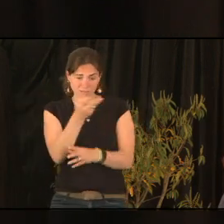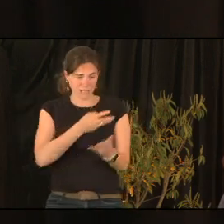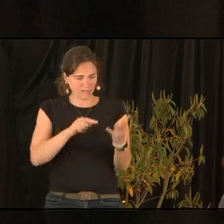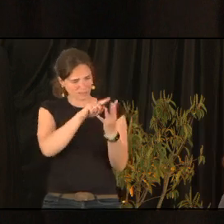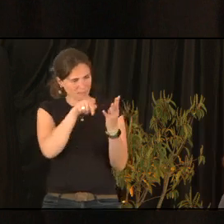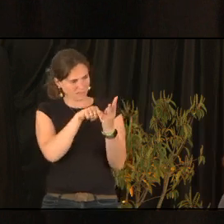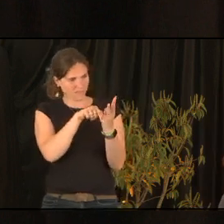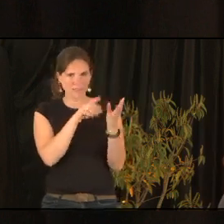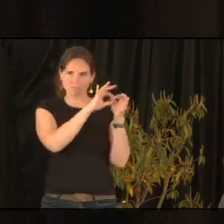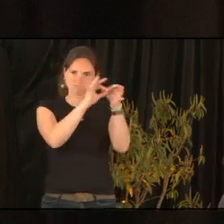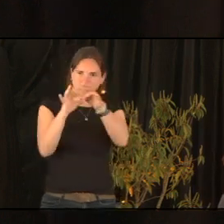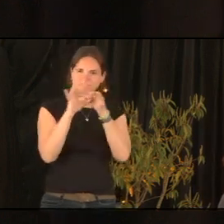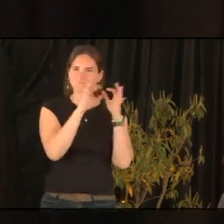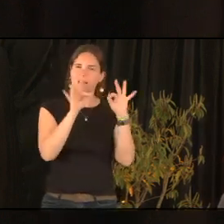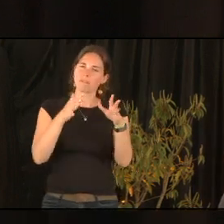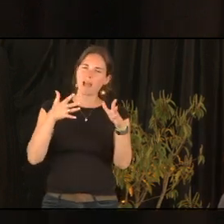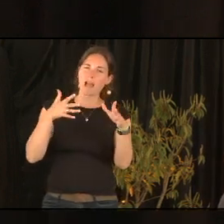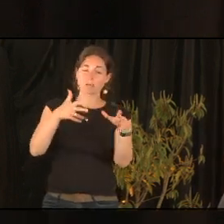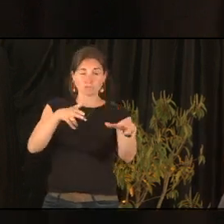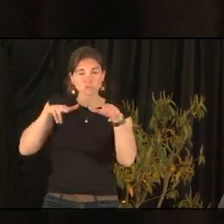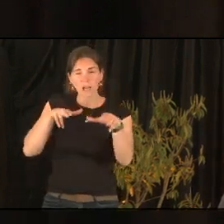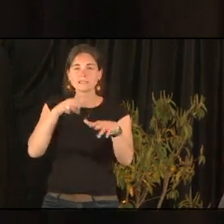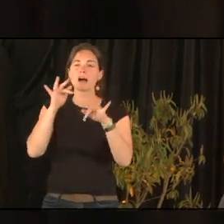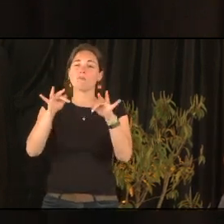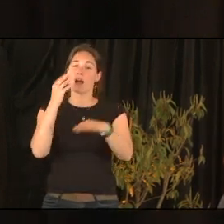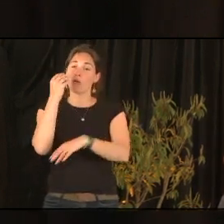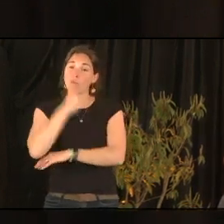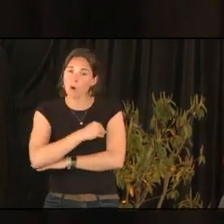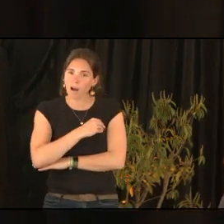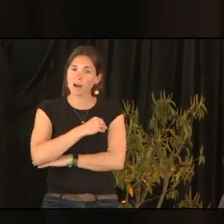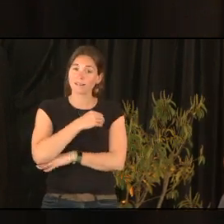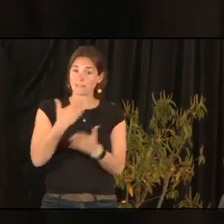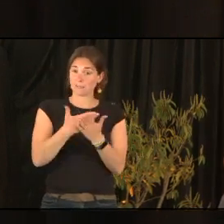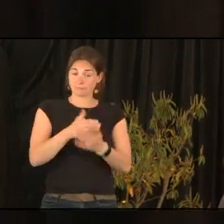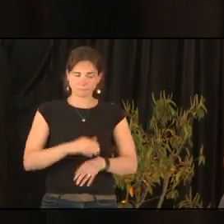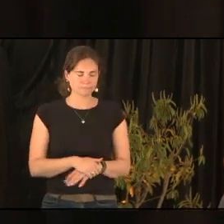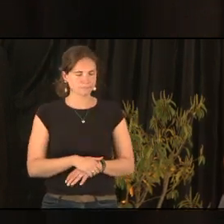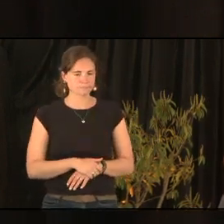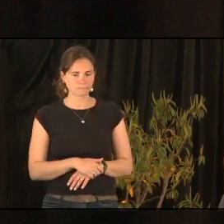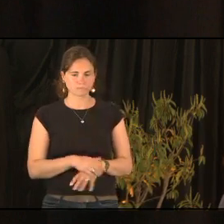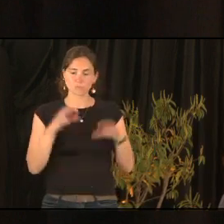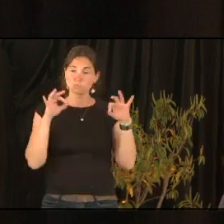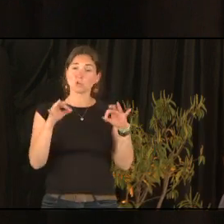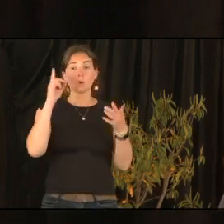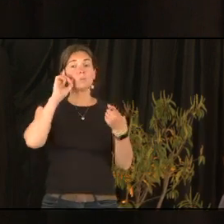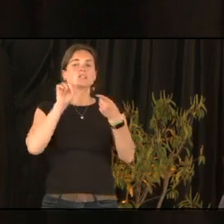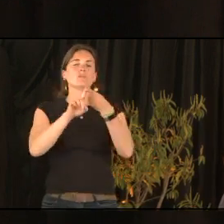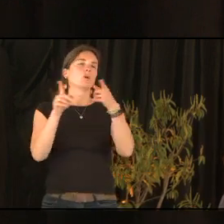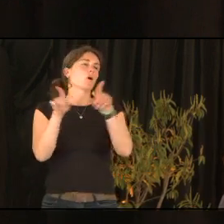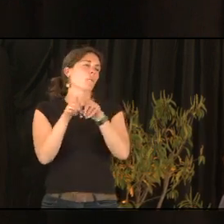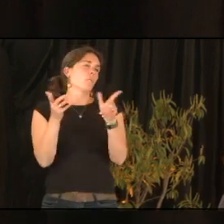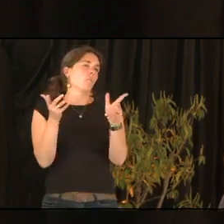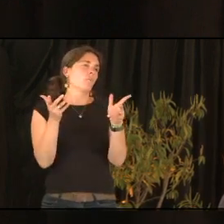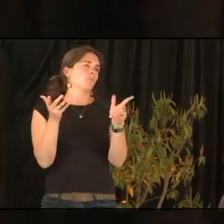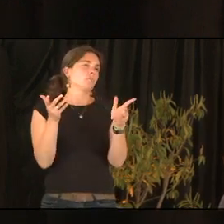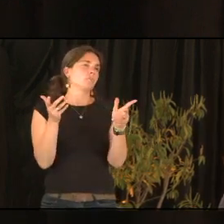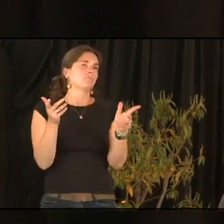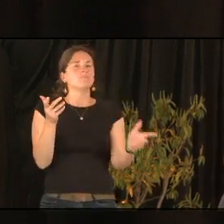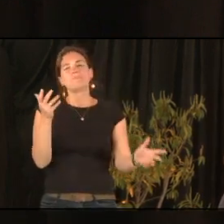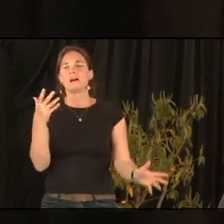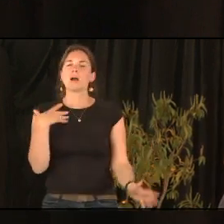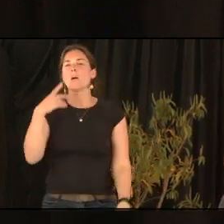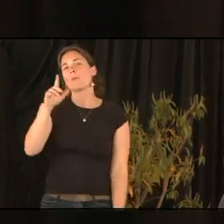hommes à la chasse, au froid. Enfin, voilà, ça allait nécessairement soulever ces questions-là. Et donc, il ne s'agissait pas d'être juste dans, j'allais dire, une espèce de bien-pensance,